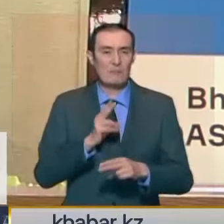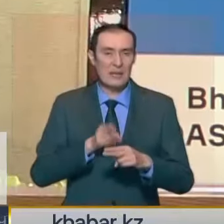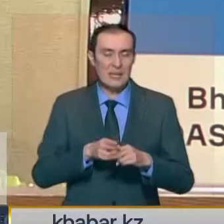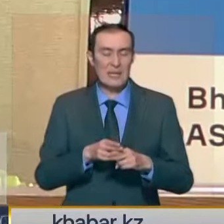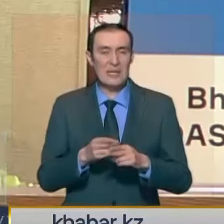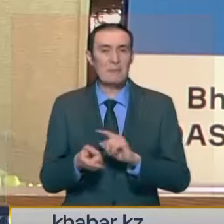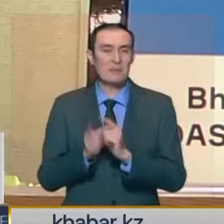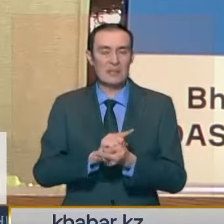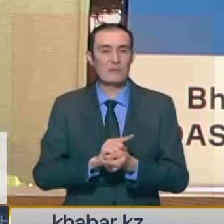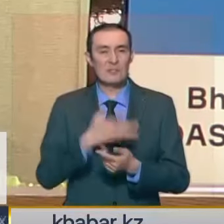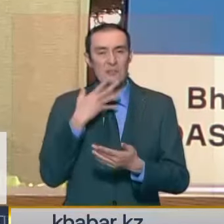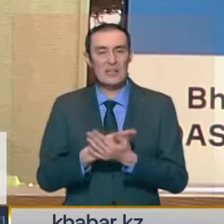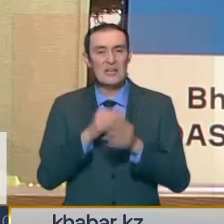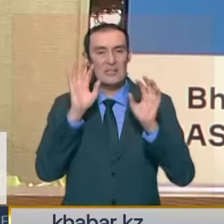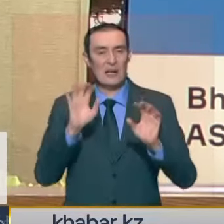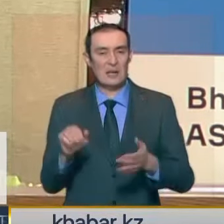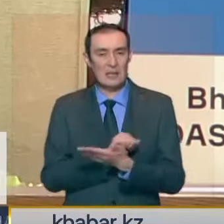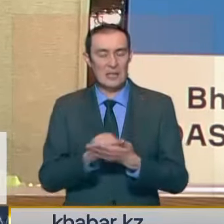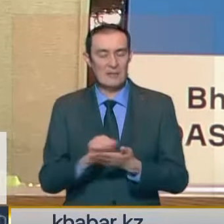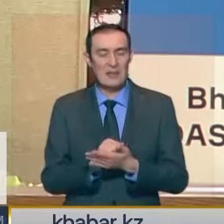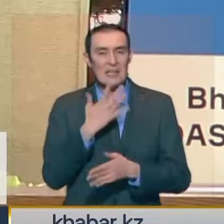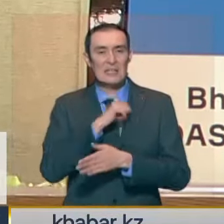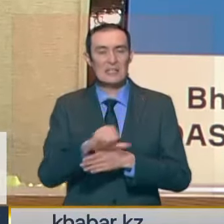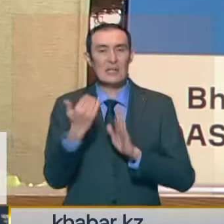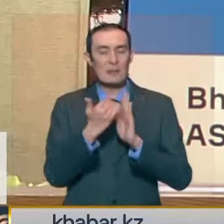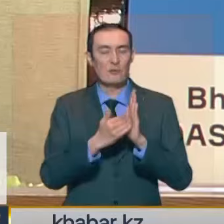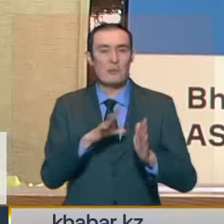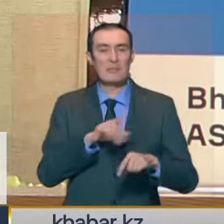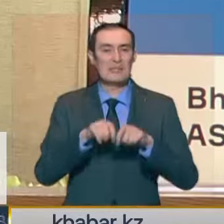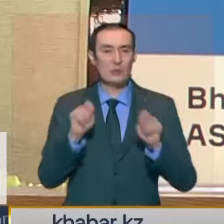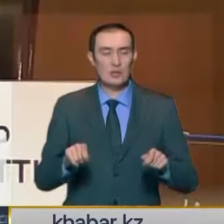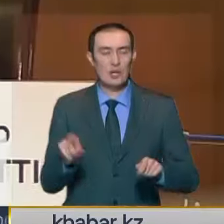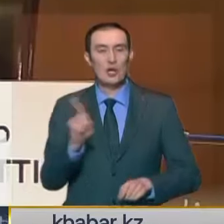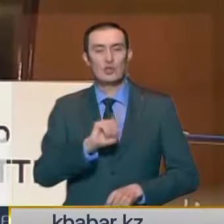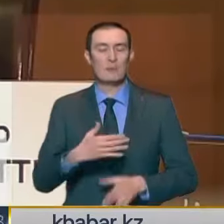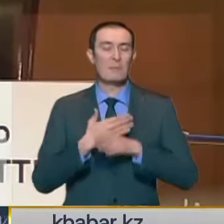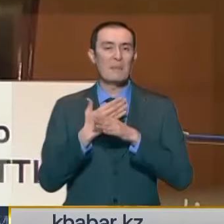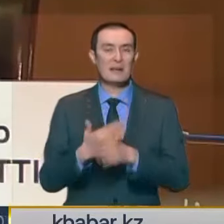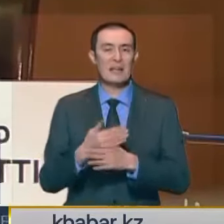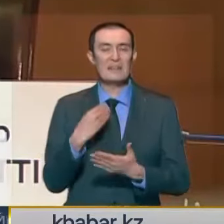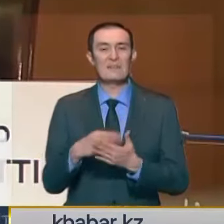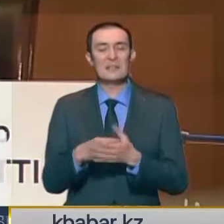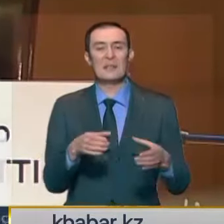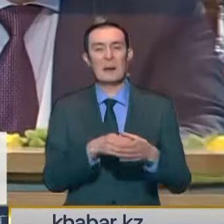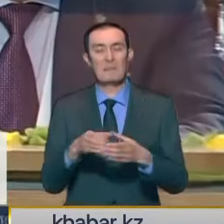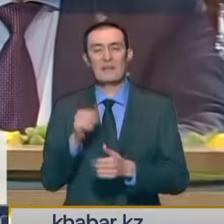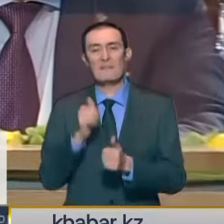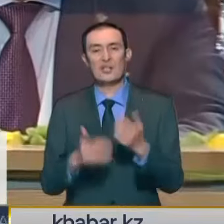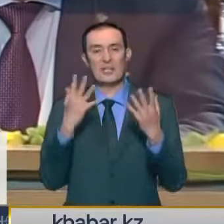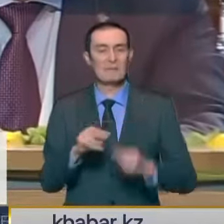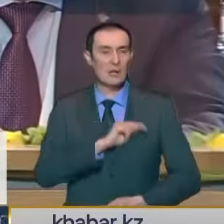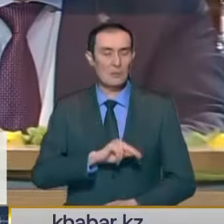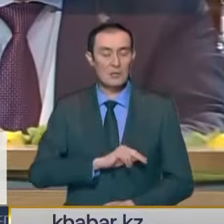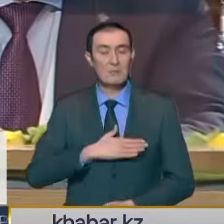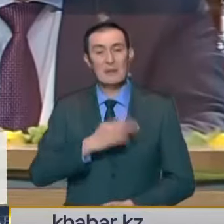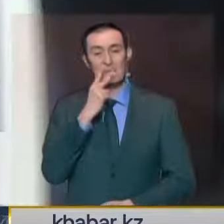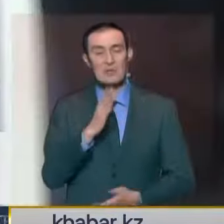пересматривает законодательство национальная инвестиционная платформа была создана для того чтобы помогать инвесторам в каждодневной работе